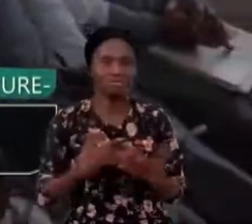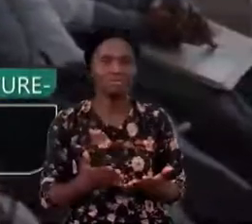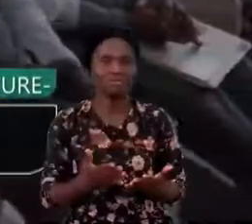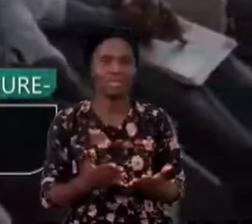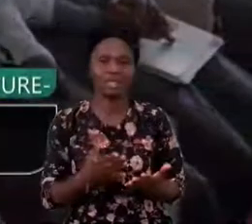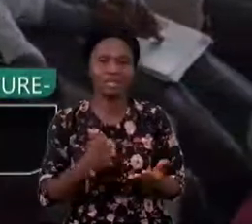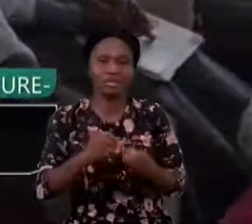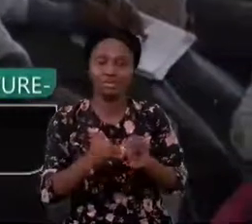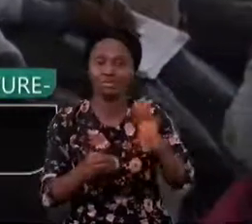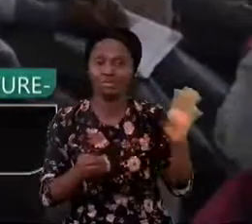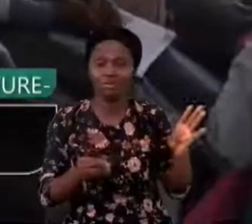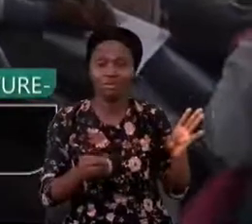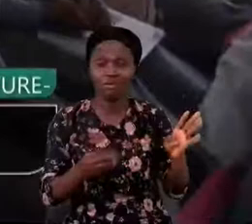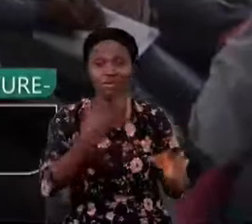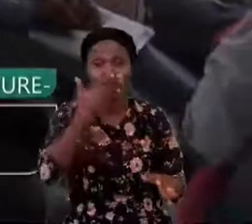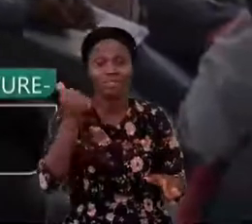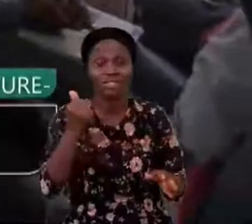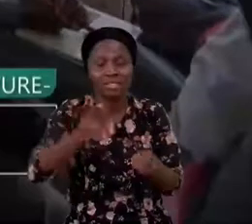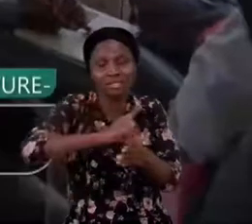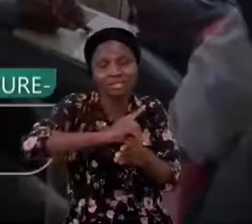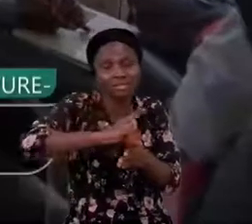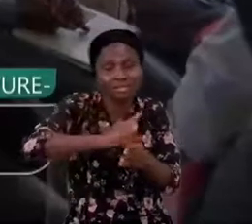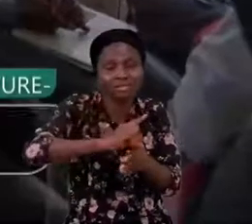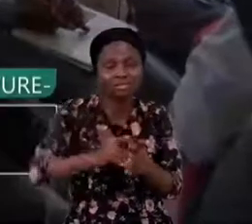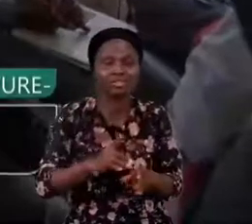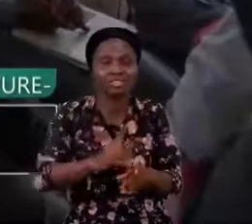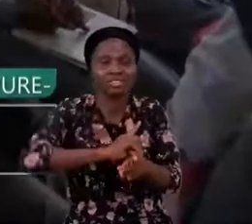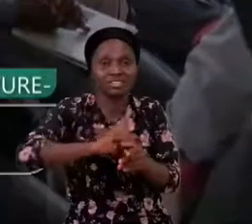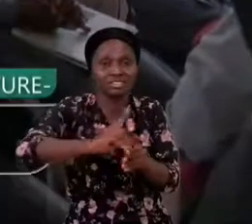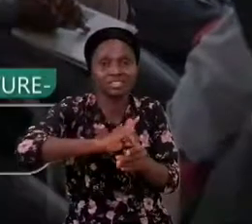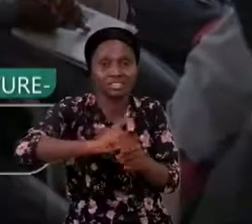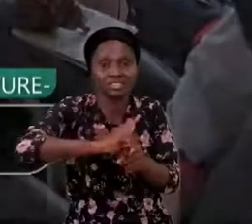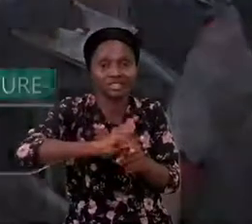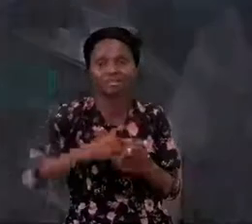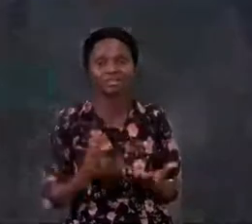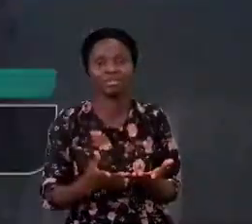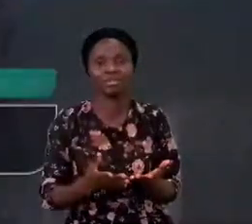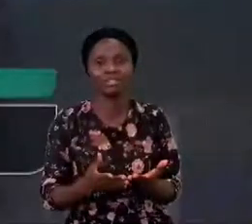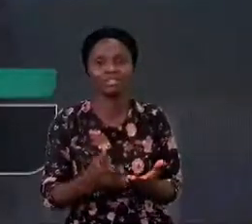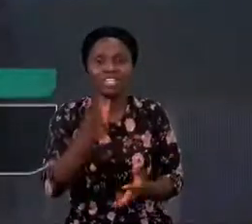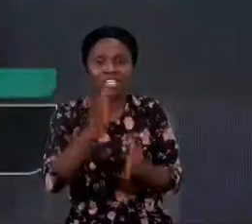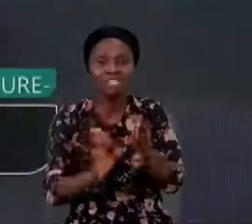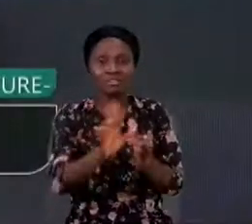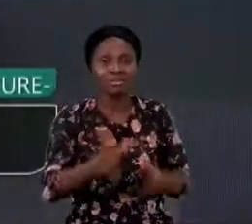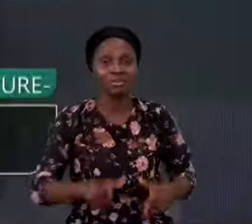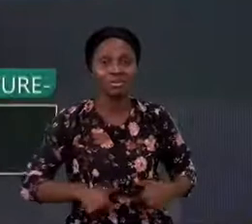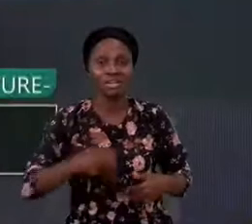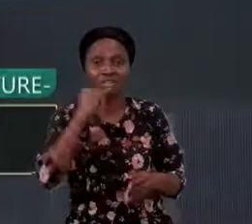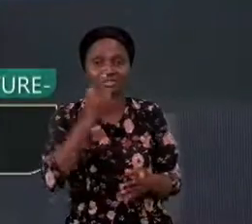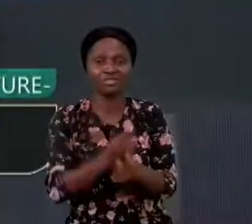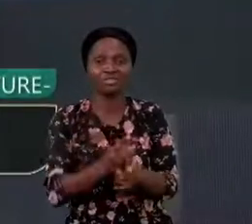de discipline, maintenant, il faut une meilleure discipline. Cinquièmement, il faut un meilleur